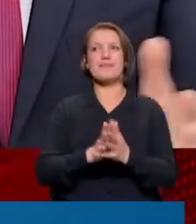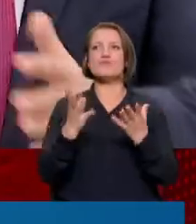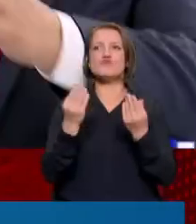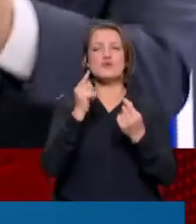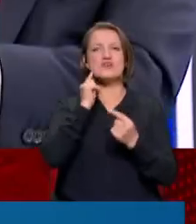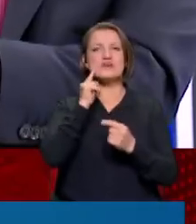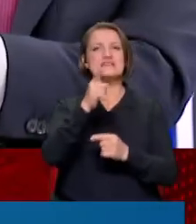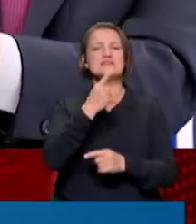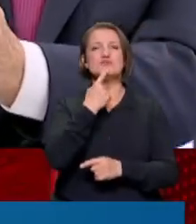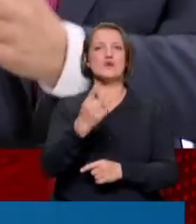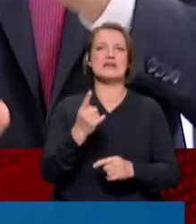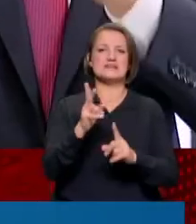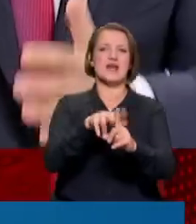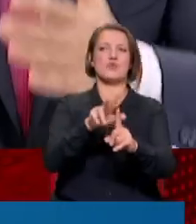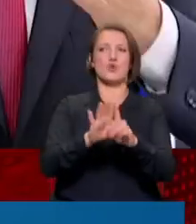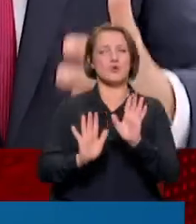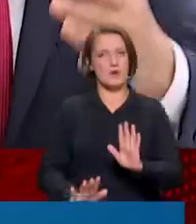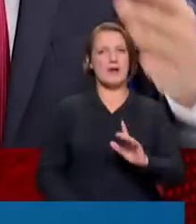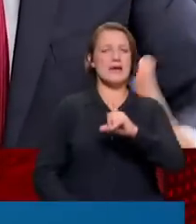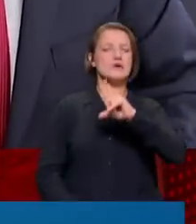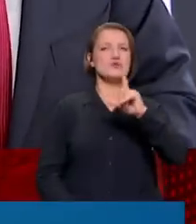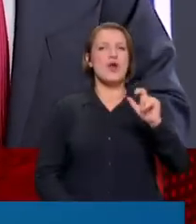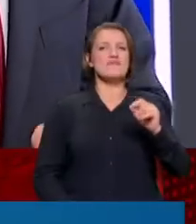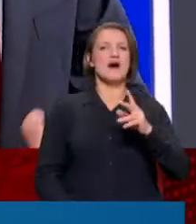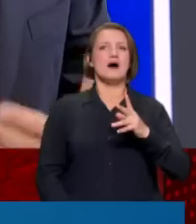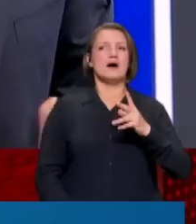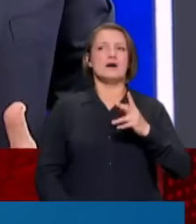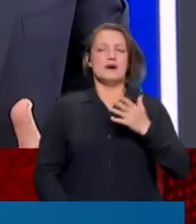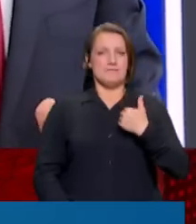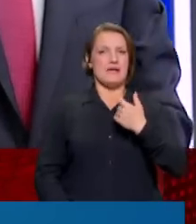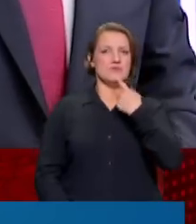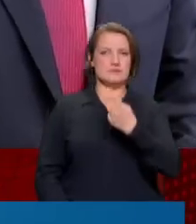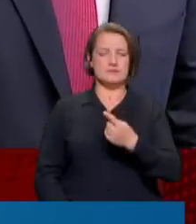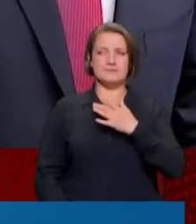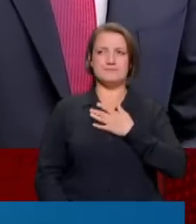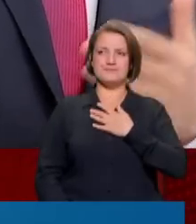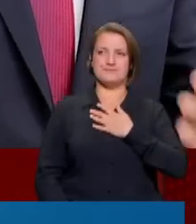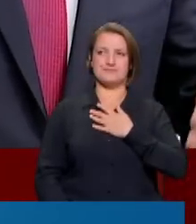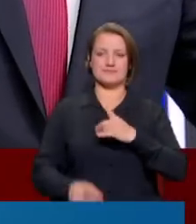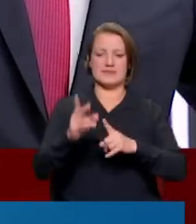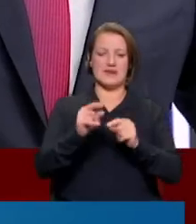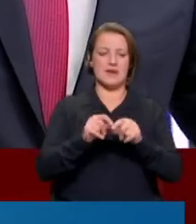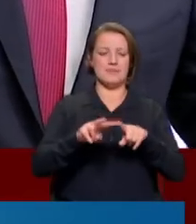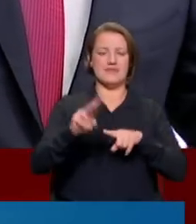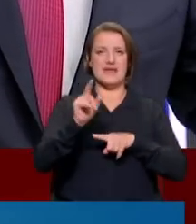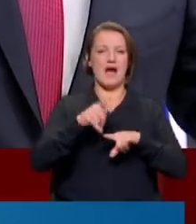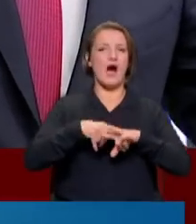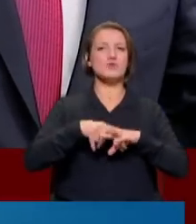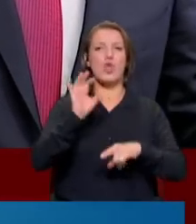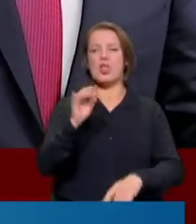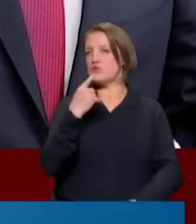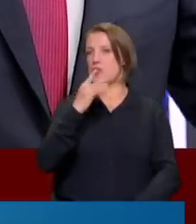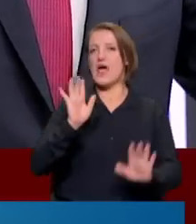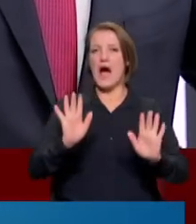bu kişi sizin söylediğinize Katılıyor diyor ki Coğrafya kaderdir Ben de diyorum ki İbn Haldun Evet öyle söyledi O zaman